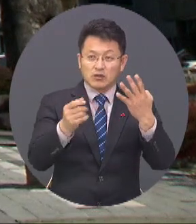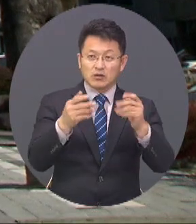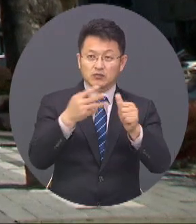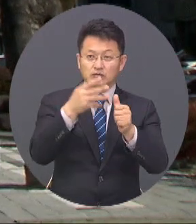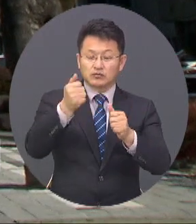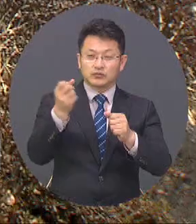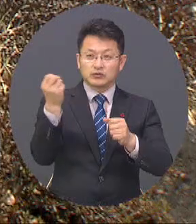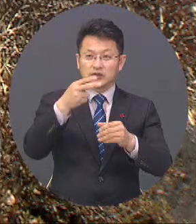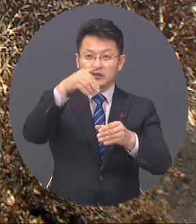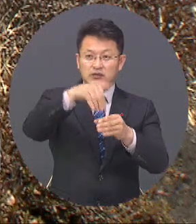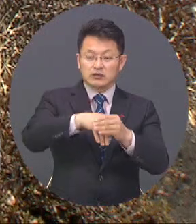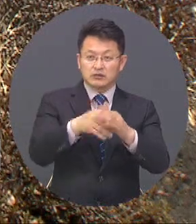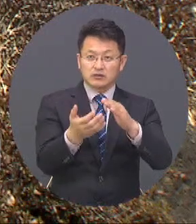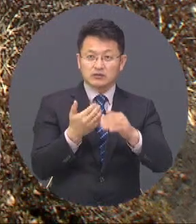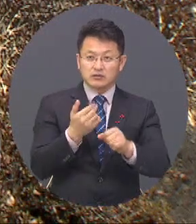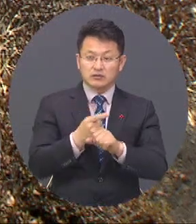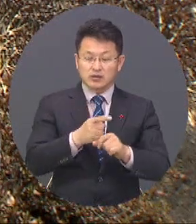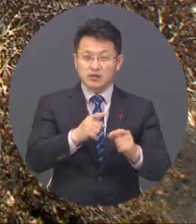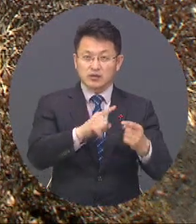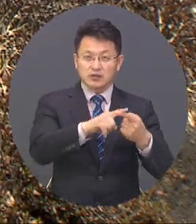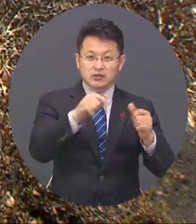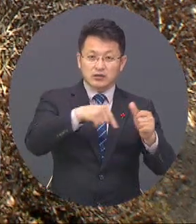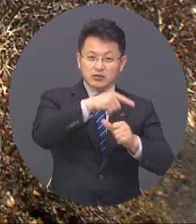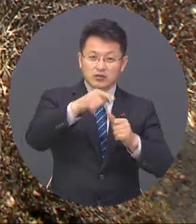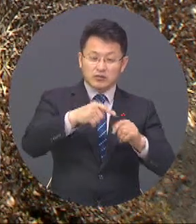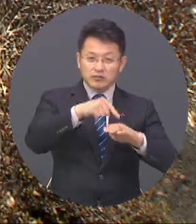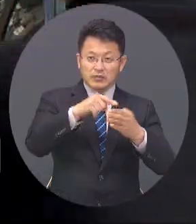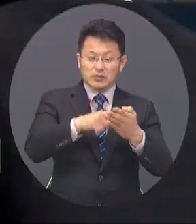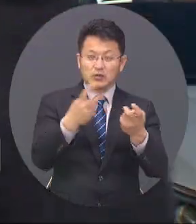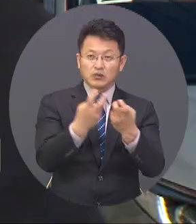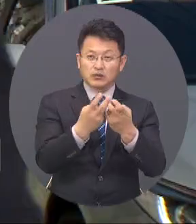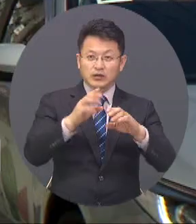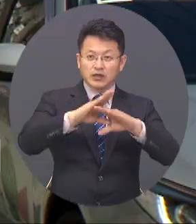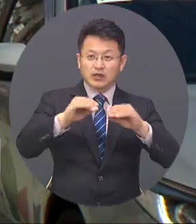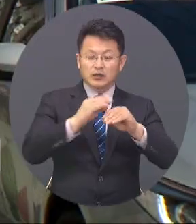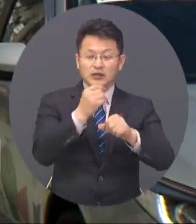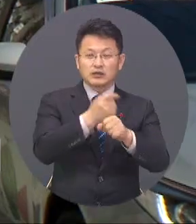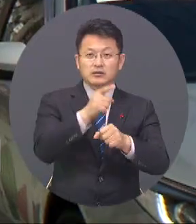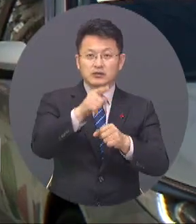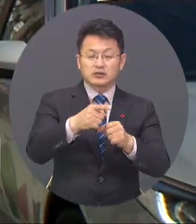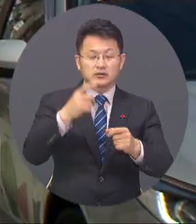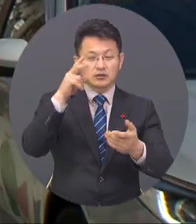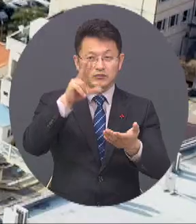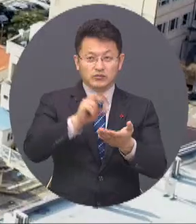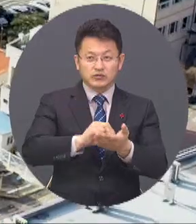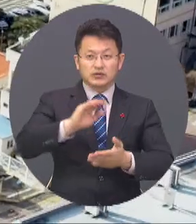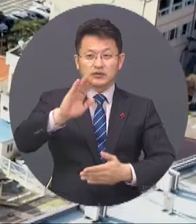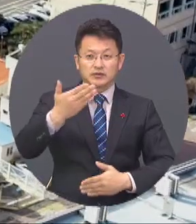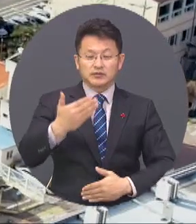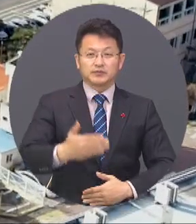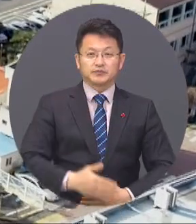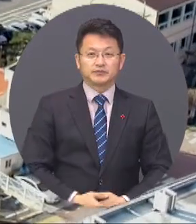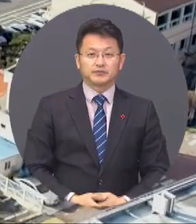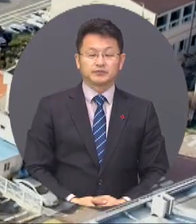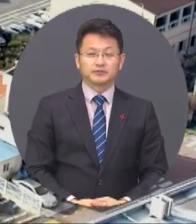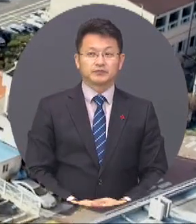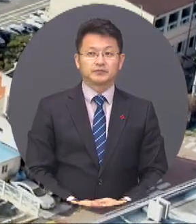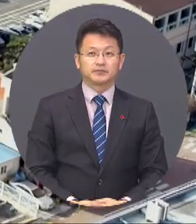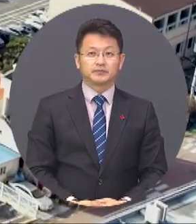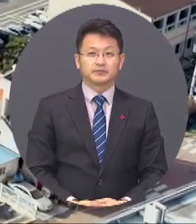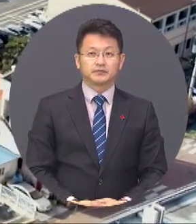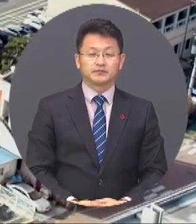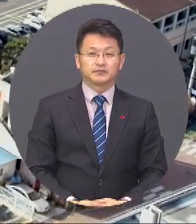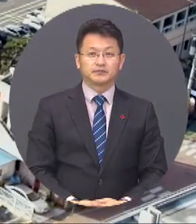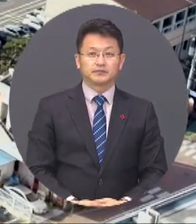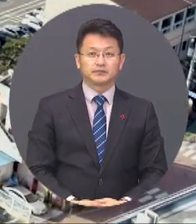재선거를 앞두고 어수선한 지역 민심을 어떻게 수습할 지도 과제로 남습니다 mbc 뉴스 문철